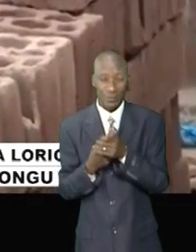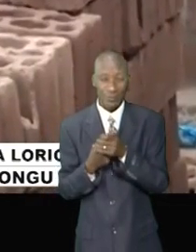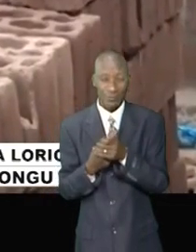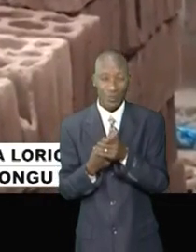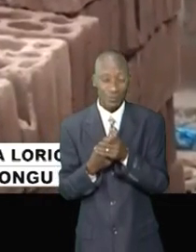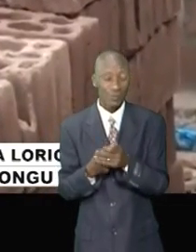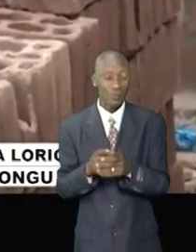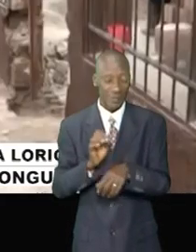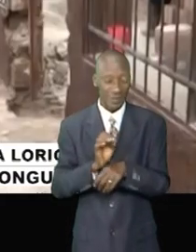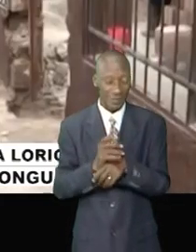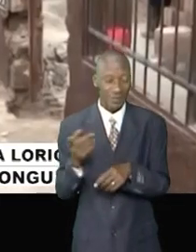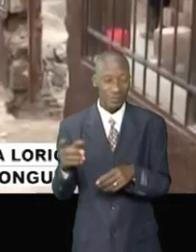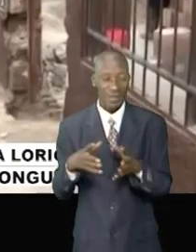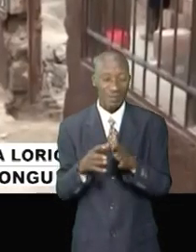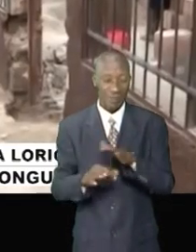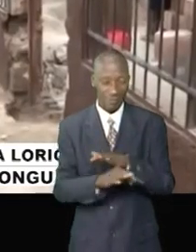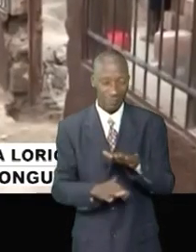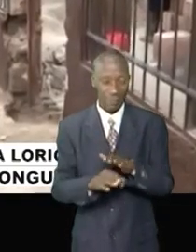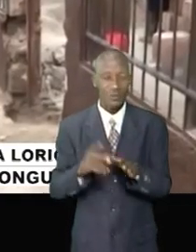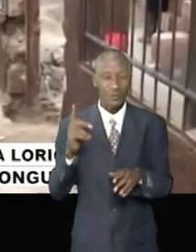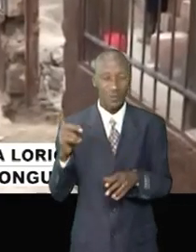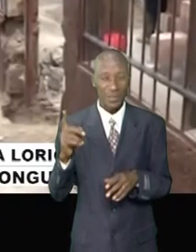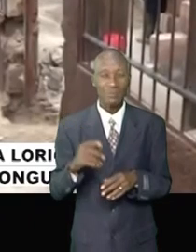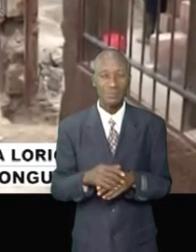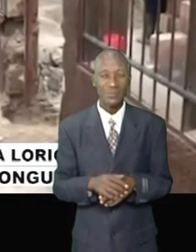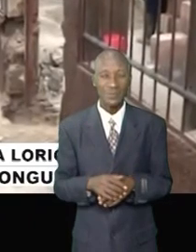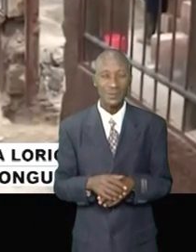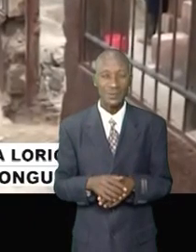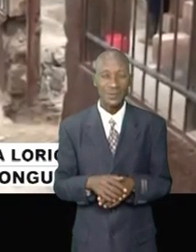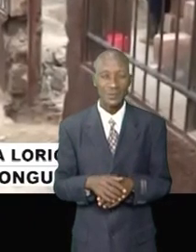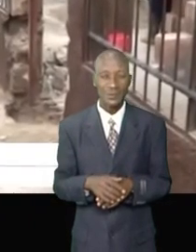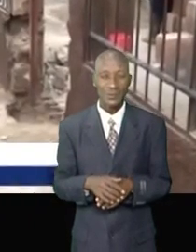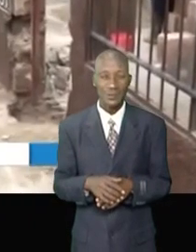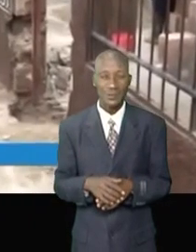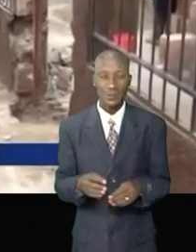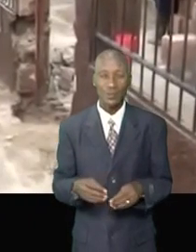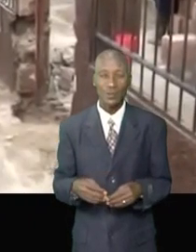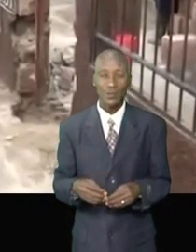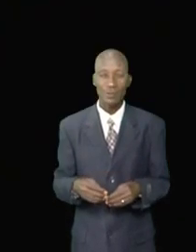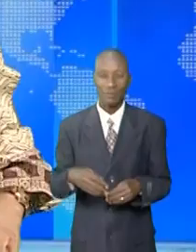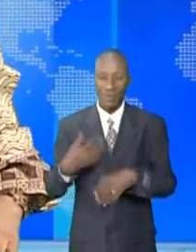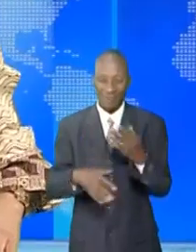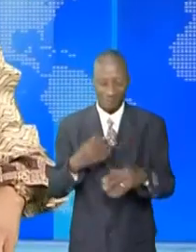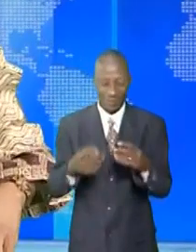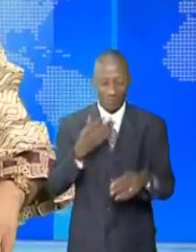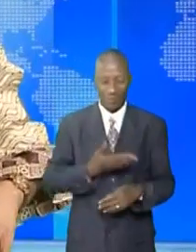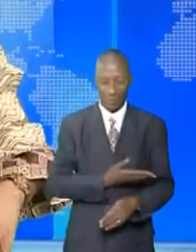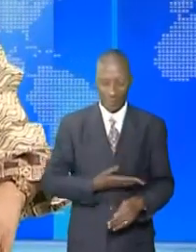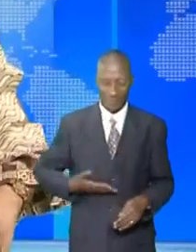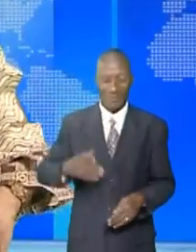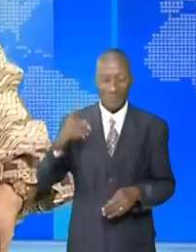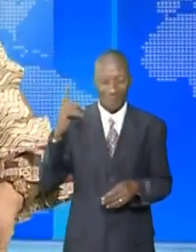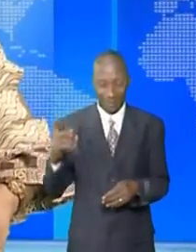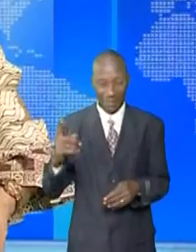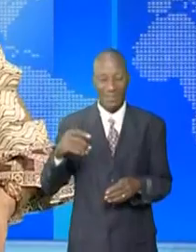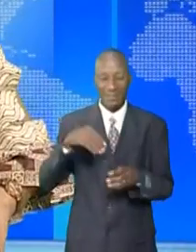la Fondation Henriette Ouamou procéderont à la remise des ouvrages du lycée Matongué réhabilité. La réhabilitation